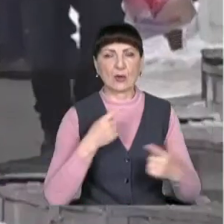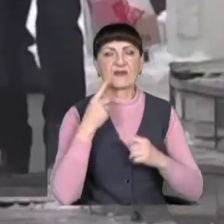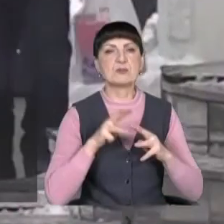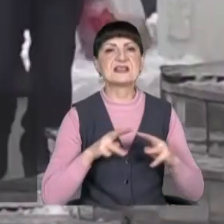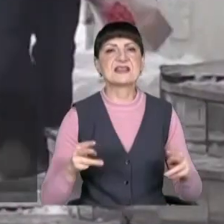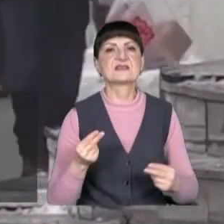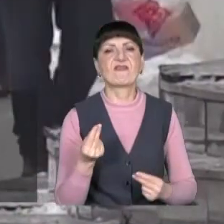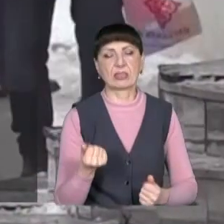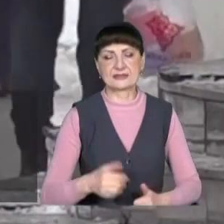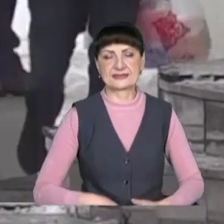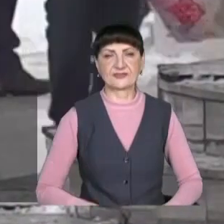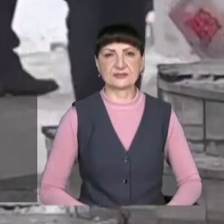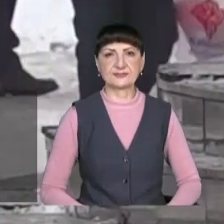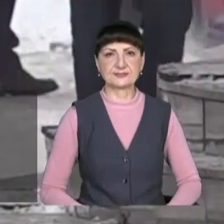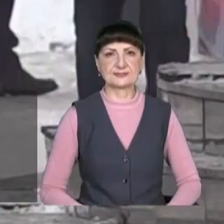Минфине.